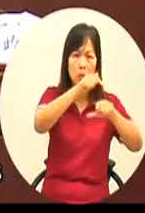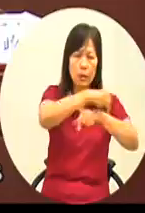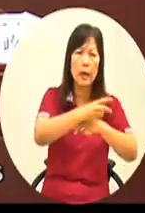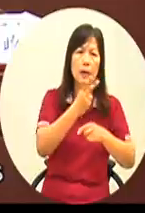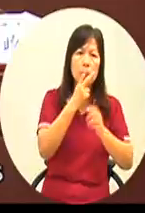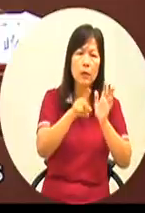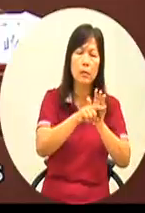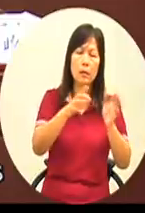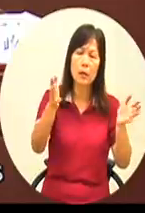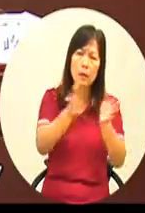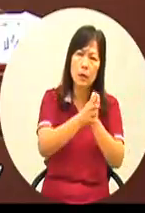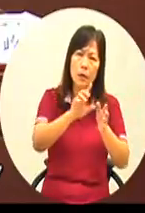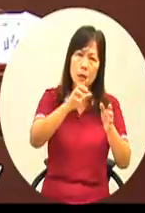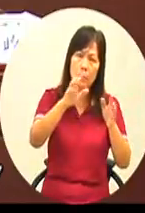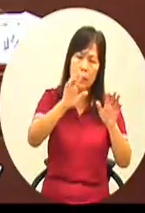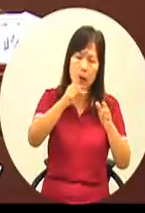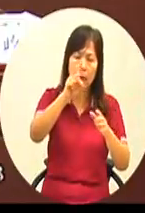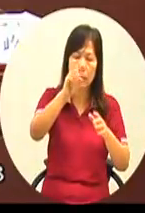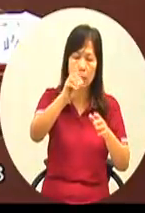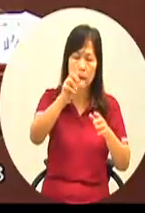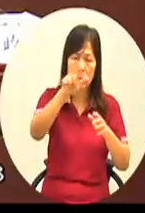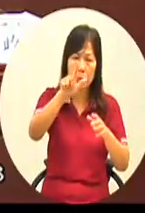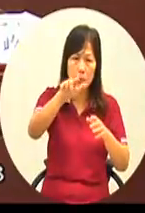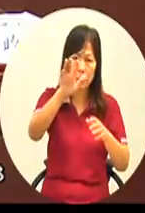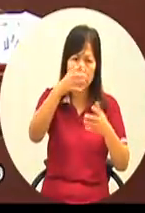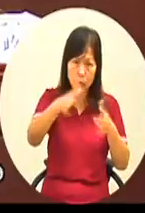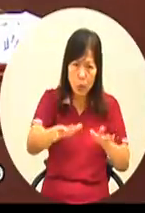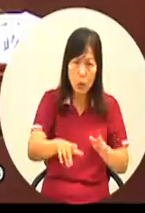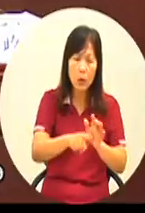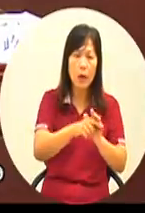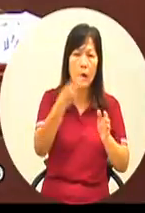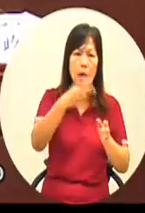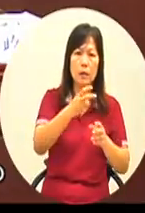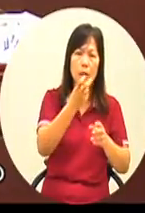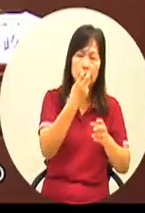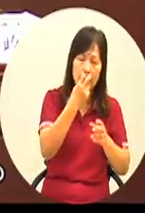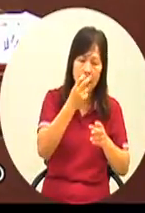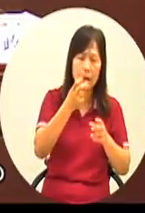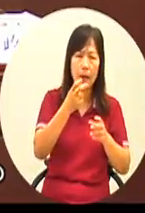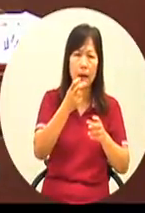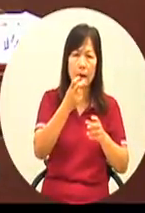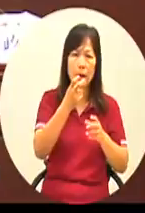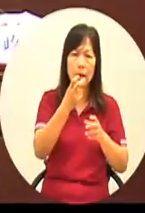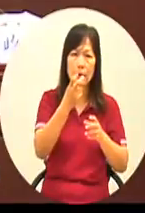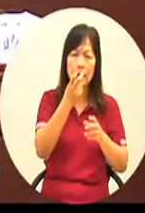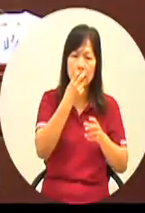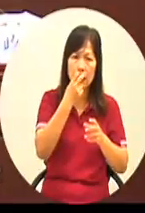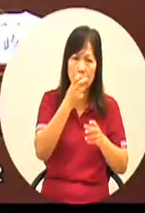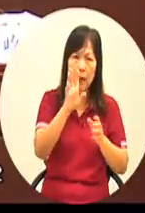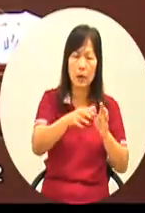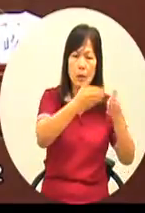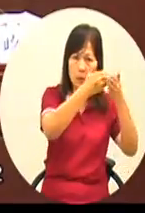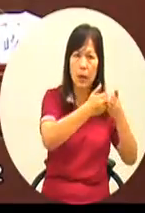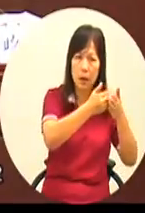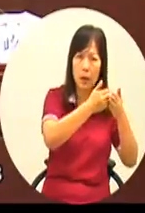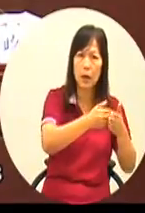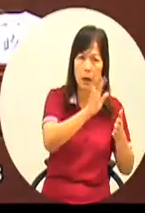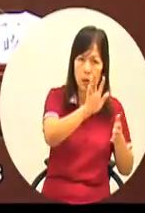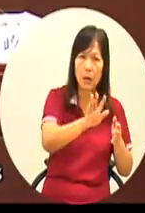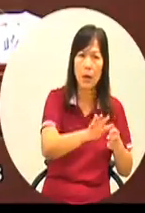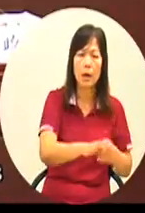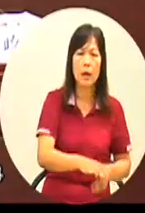在16,000多，那当然还有我们的港澳地区的，对不起，就是我们的大陆地区，还有我